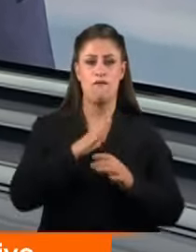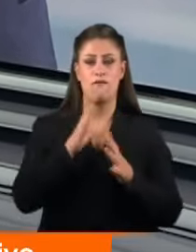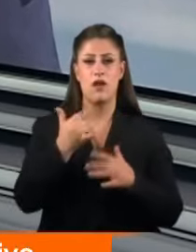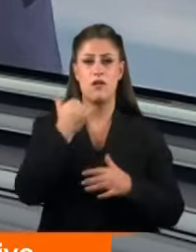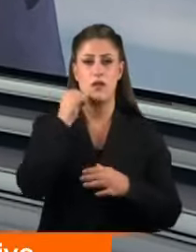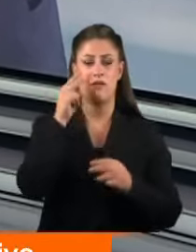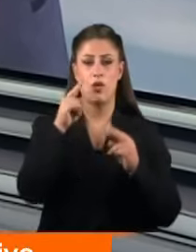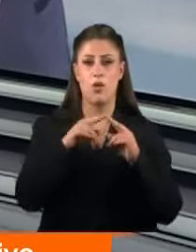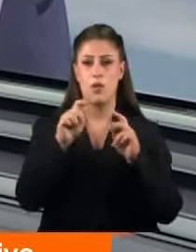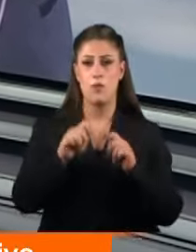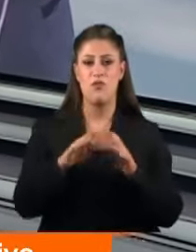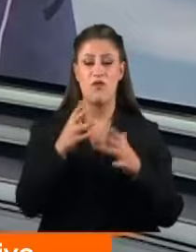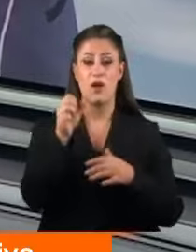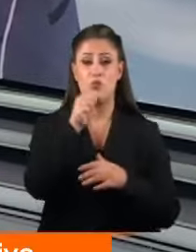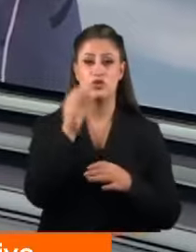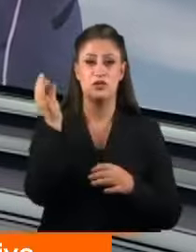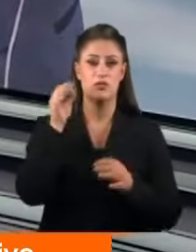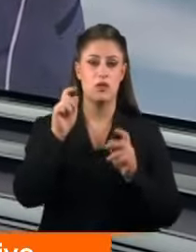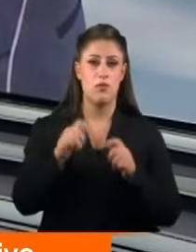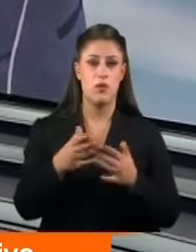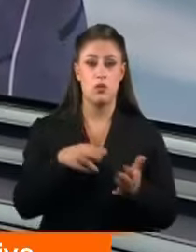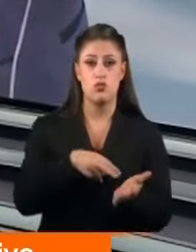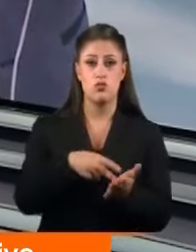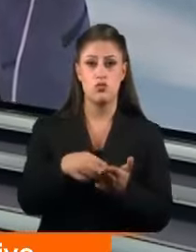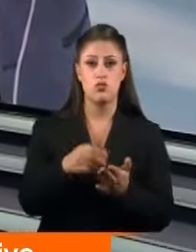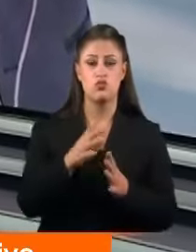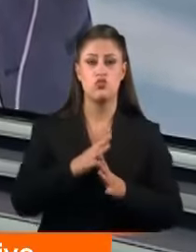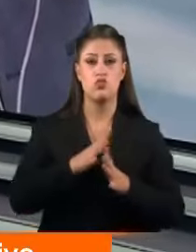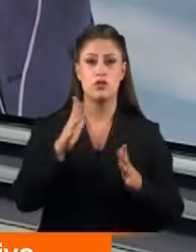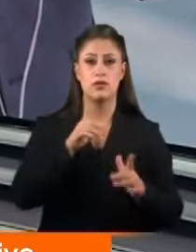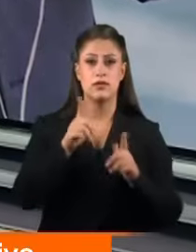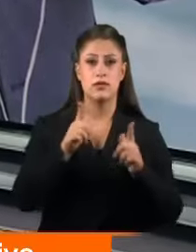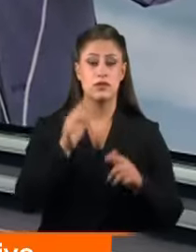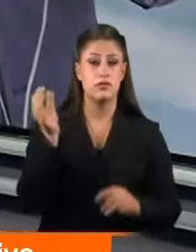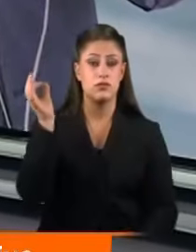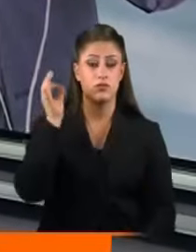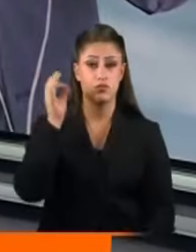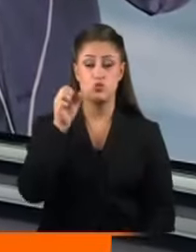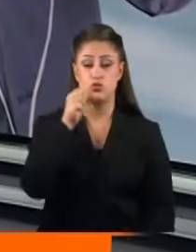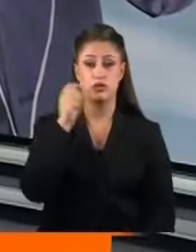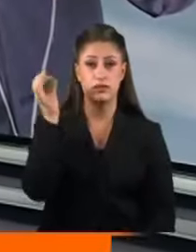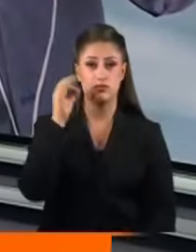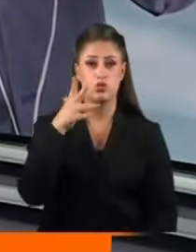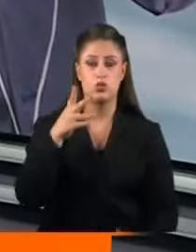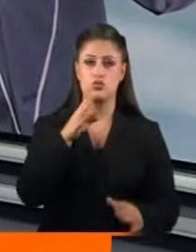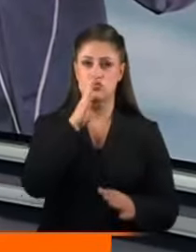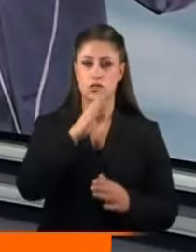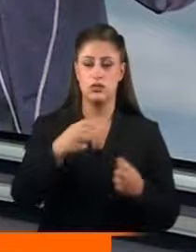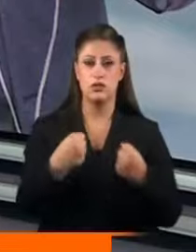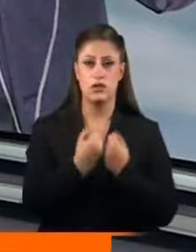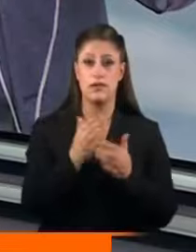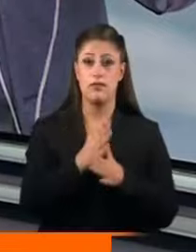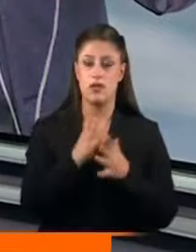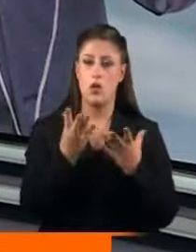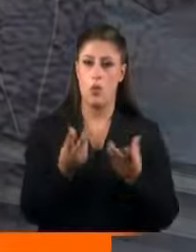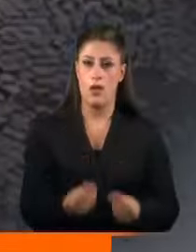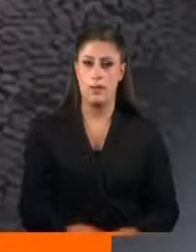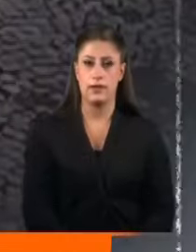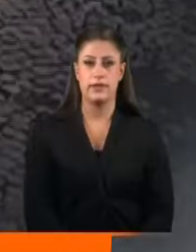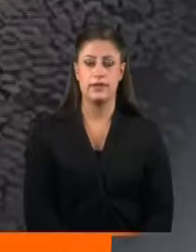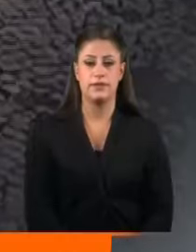telefon görüşmesi yapıyor ya da müzik dinliyoruz. Ama yolda yürürken yüksek sesle müzik dinlemek ciddi kazalara neden olabilir.